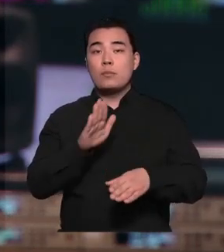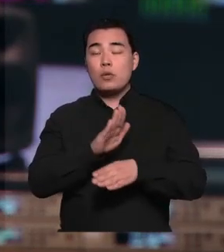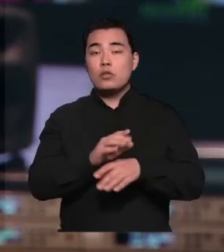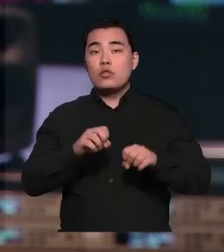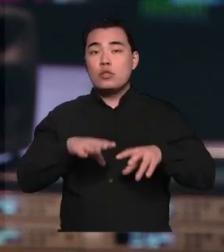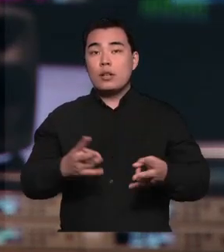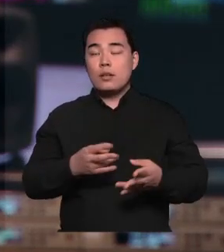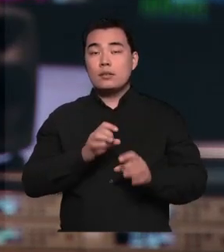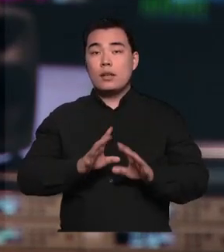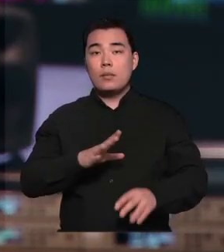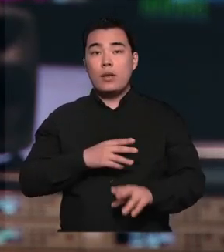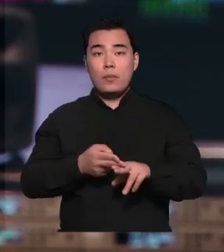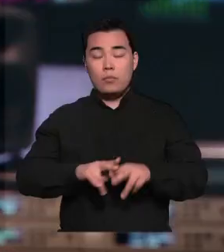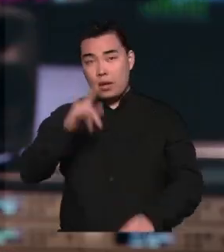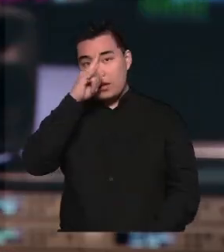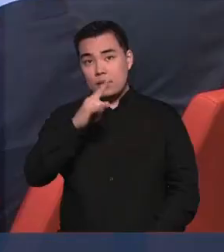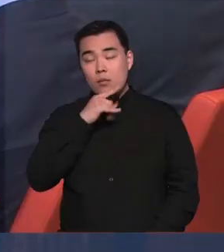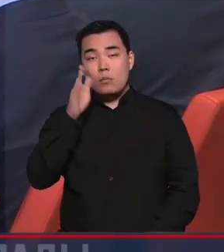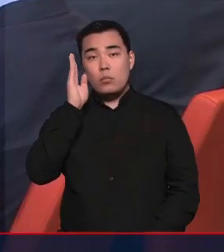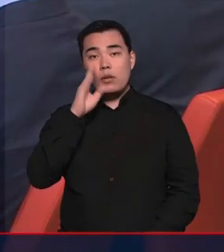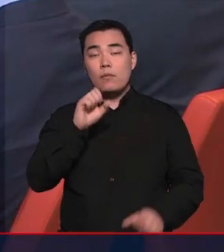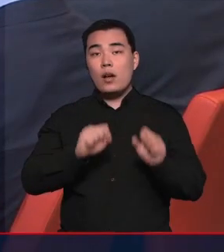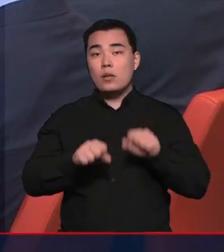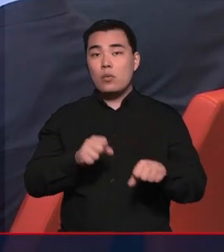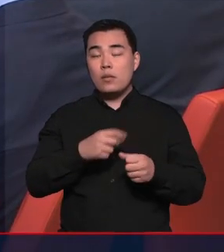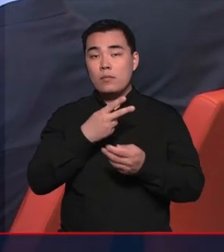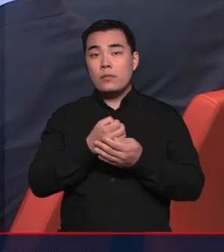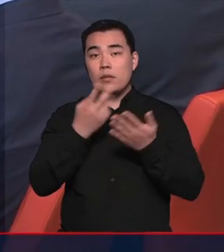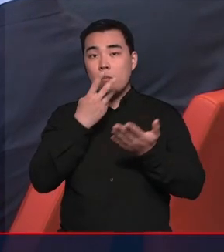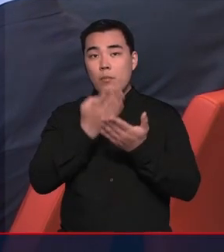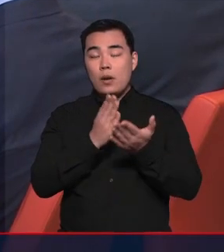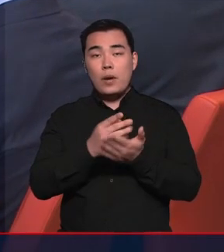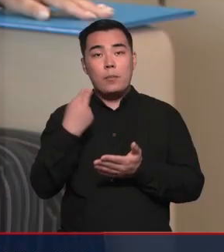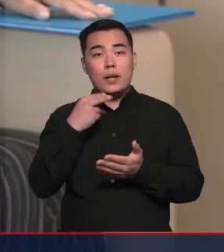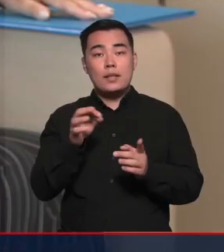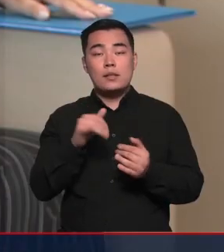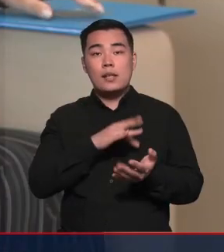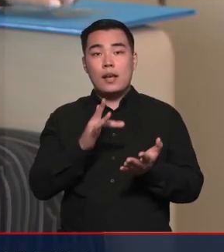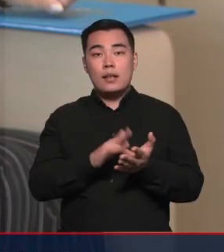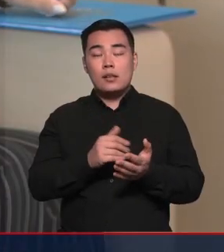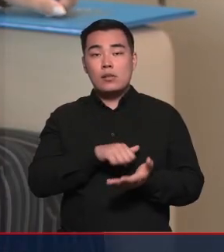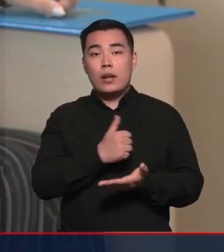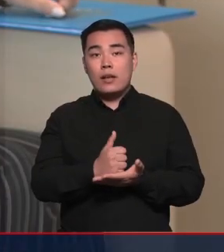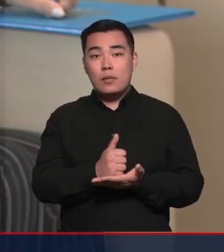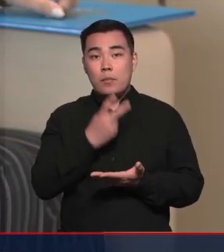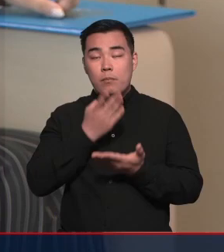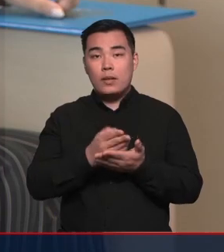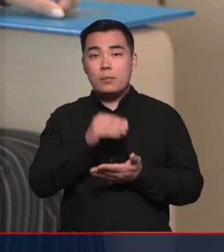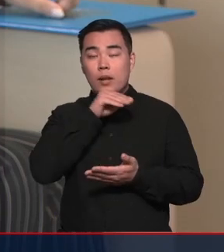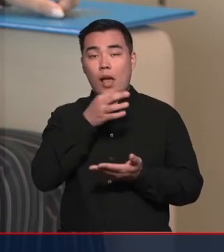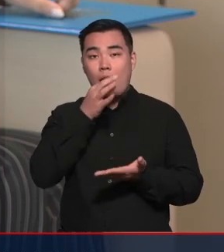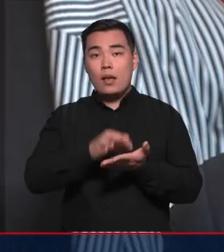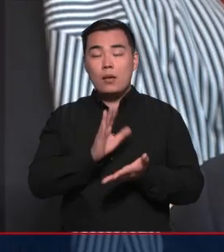келеді. Демек, бұл Қазақстанның алға қарай ілгерілеуінің көрінісі. Президент орталығында бас қосқан сарапшылар осылай